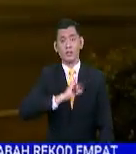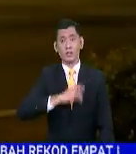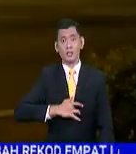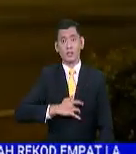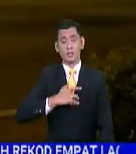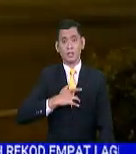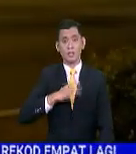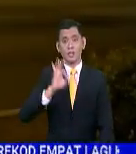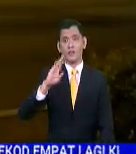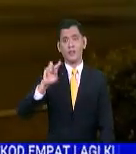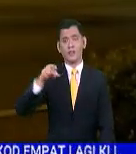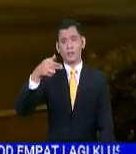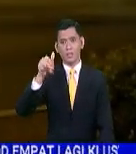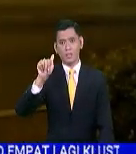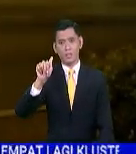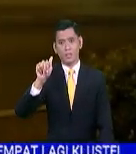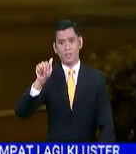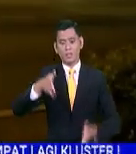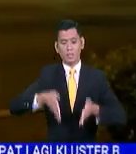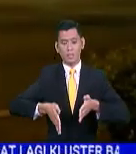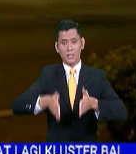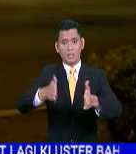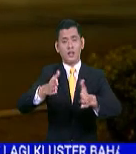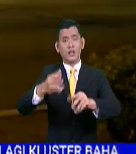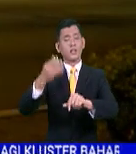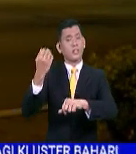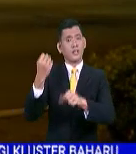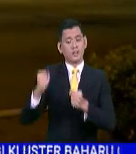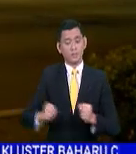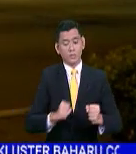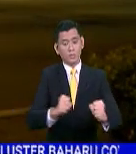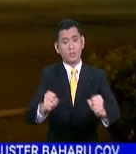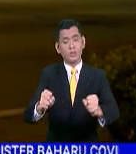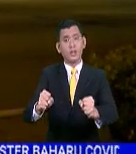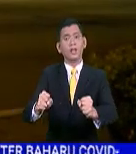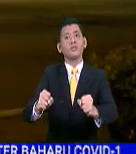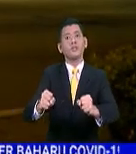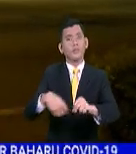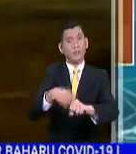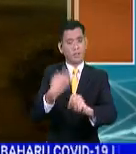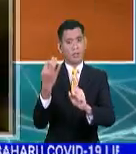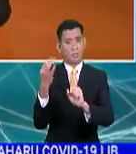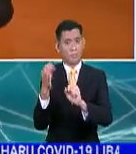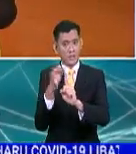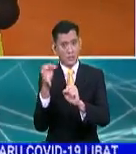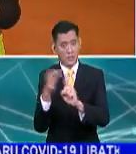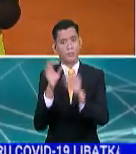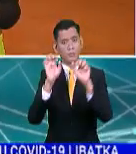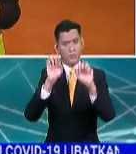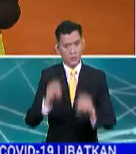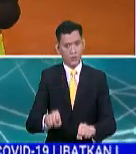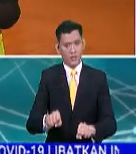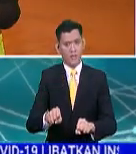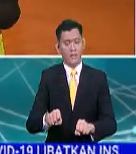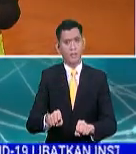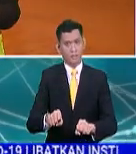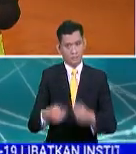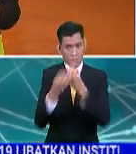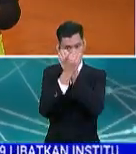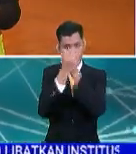saya Fatiha di Plaza Tol Sungai Besi sudah pun bersedia untuk membawa perkembangan di sana. Silakan